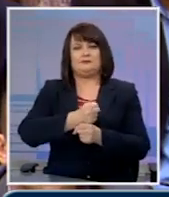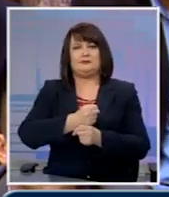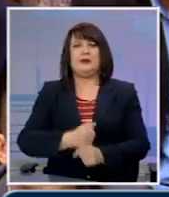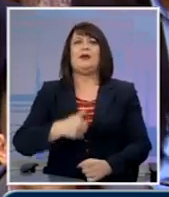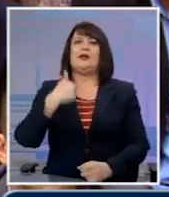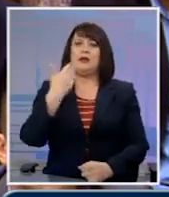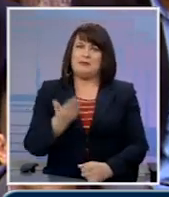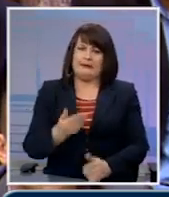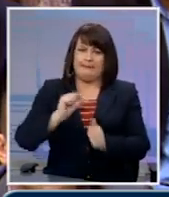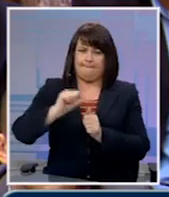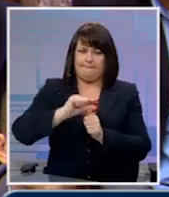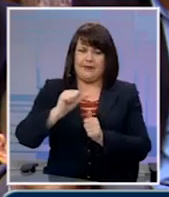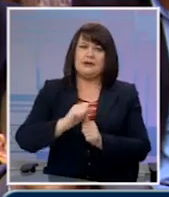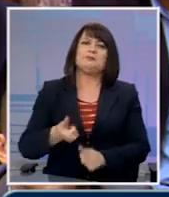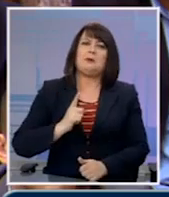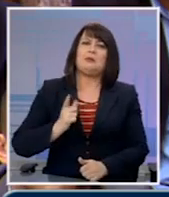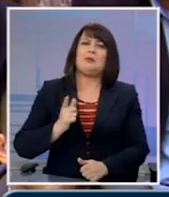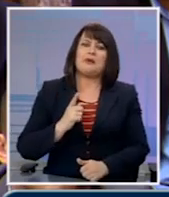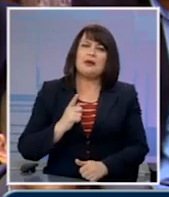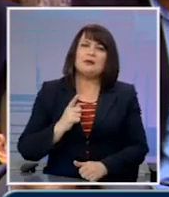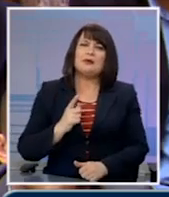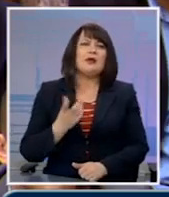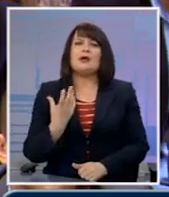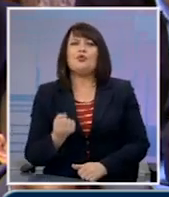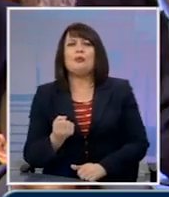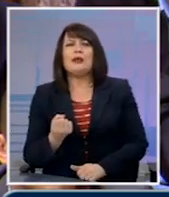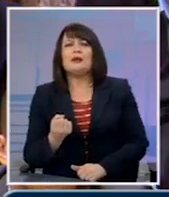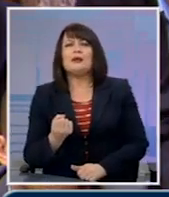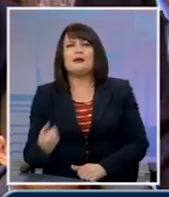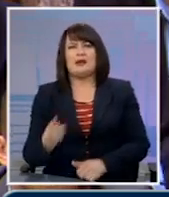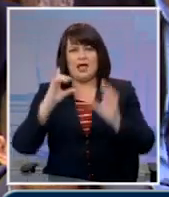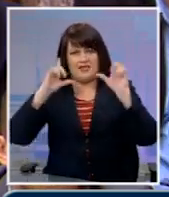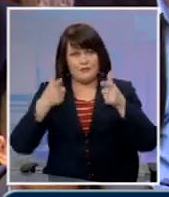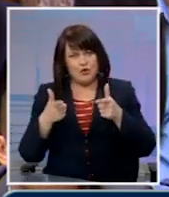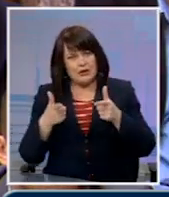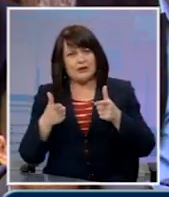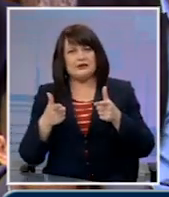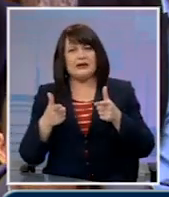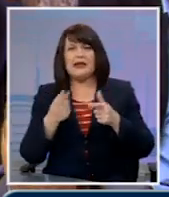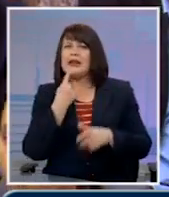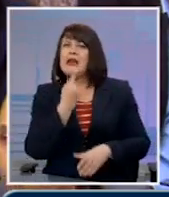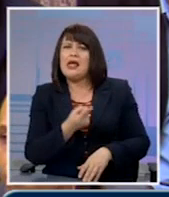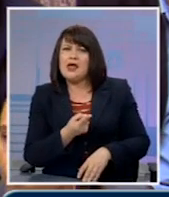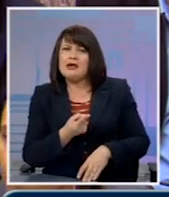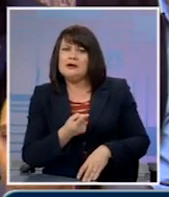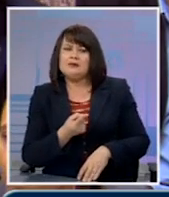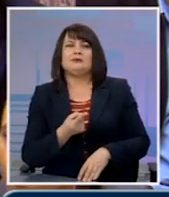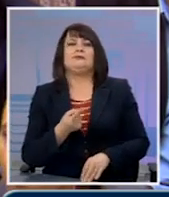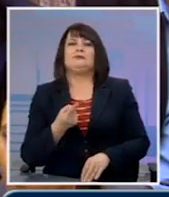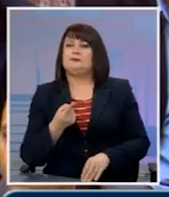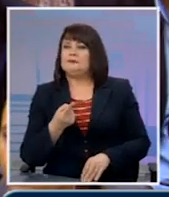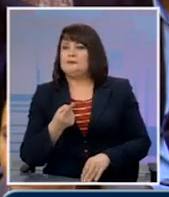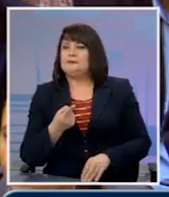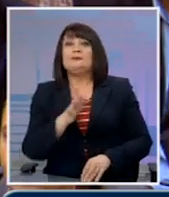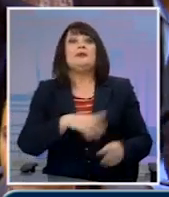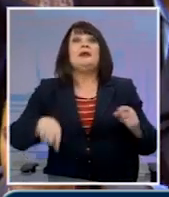από λίγους μήνες αναμονής έχουμε πλέον τη νέα δημοκρατία να πιστεύει ότι αυτός